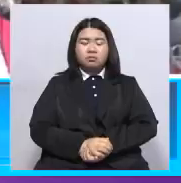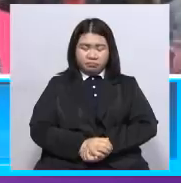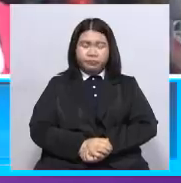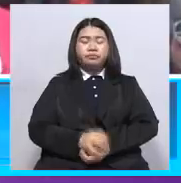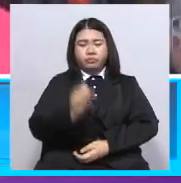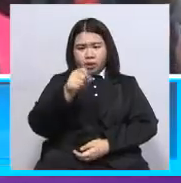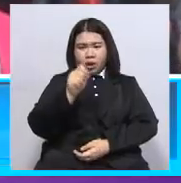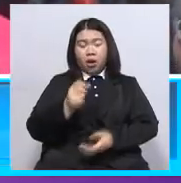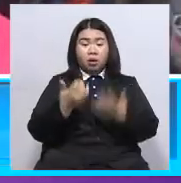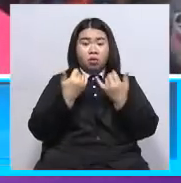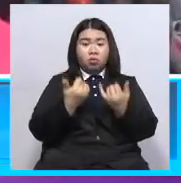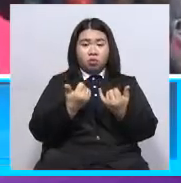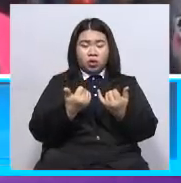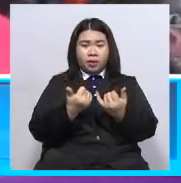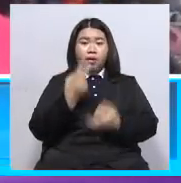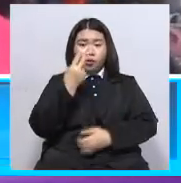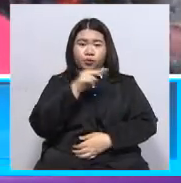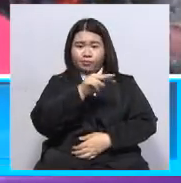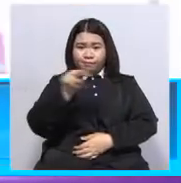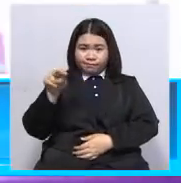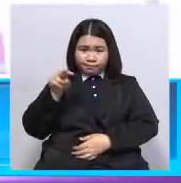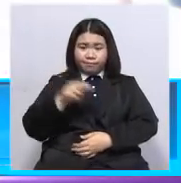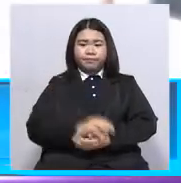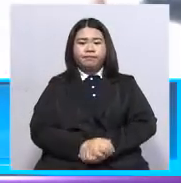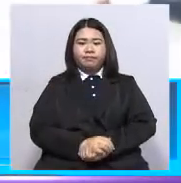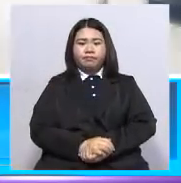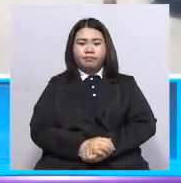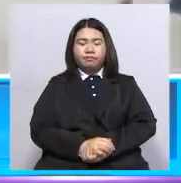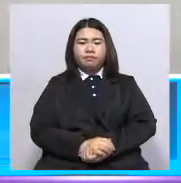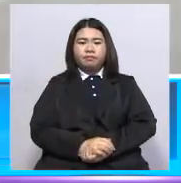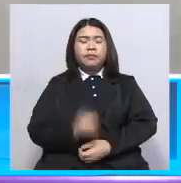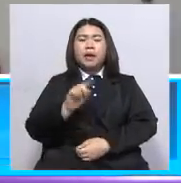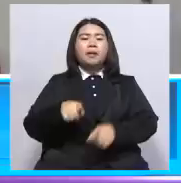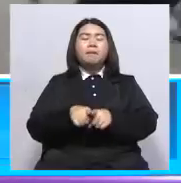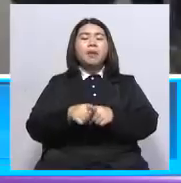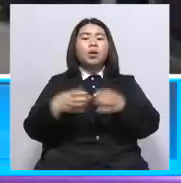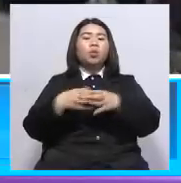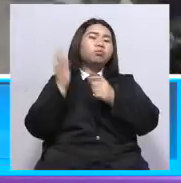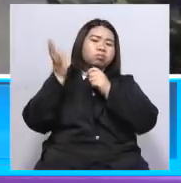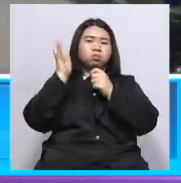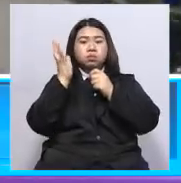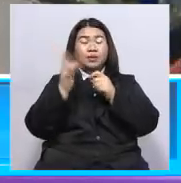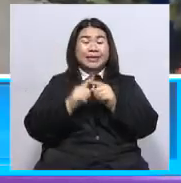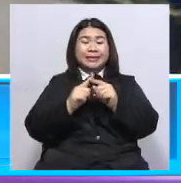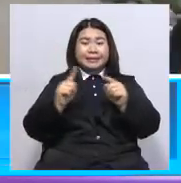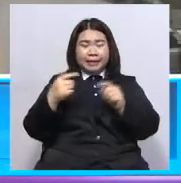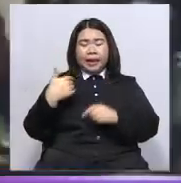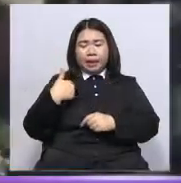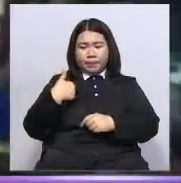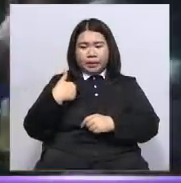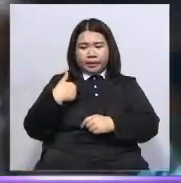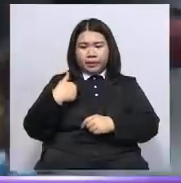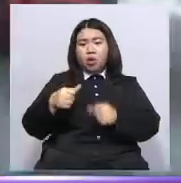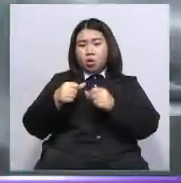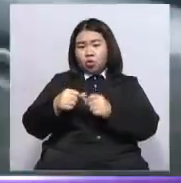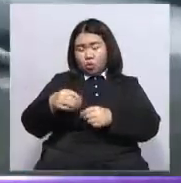ค่ะก็ตอนนี้นะคะเดี๋ยวพาคุณชมไปดูบรรยากาศกันค่ะก็ยังเป็นการปราศรัยกันอยู่นะคะแต่ว่าตอนนี้ได้มีการเคลื่อนพลเข้าม